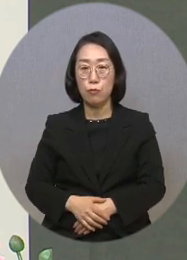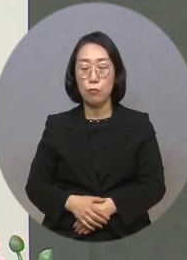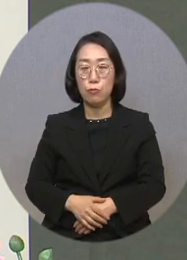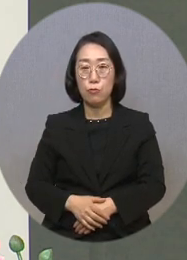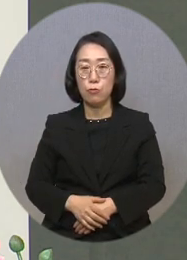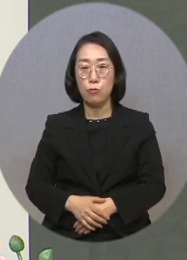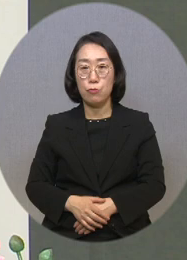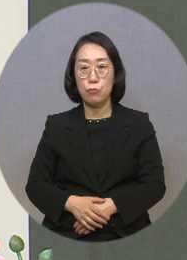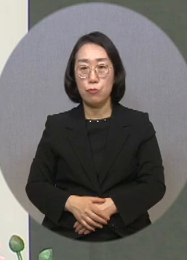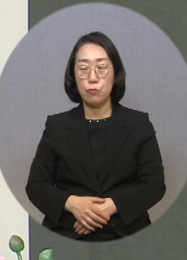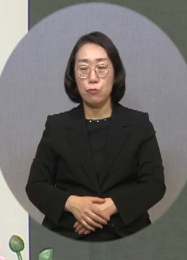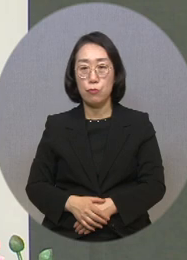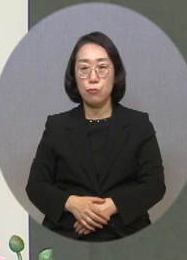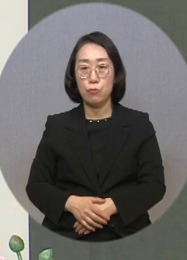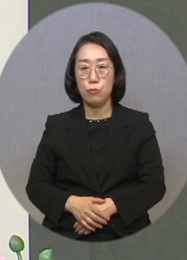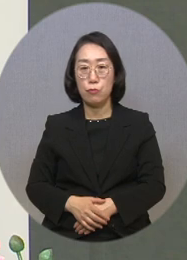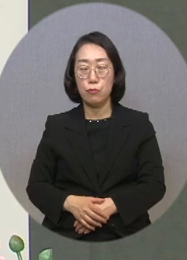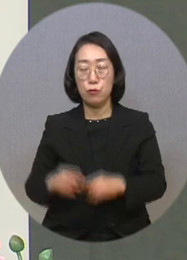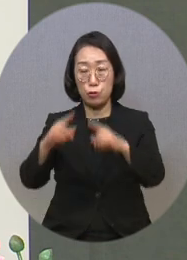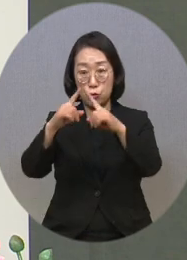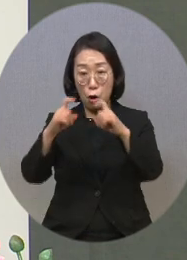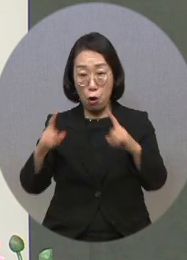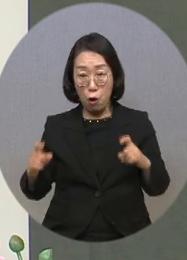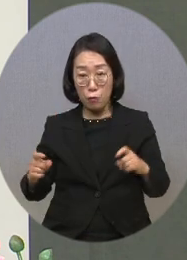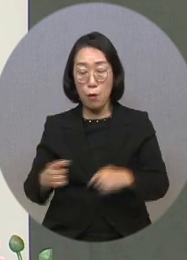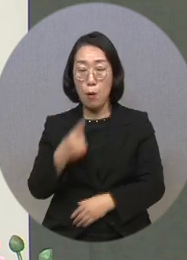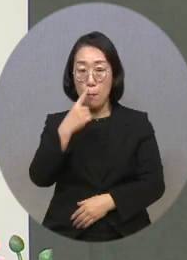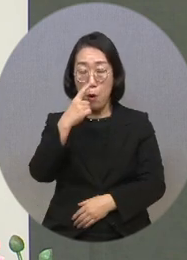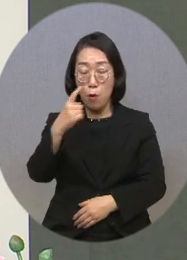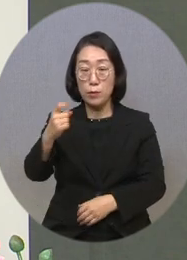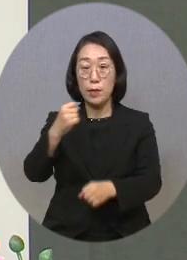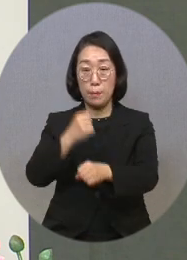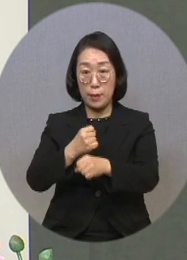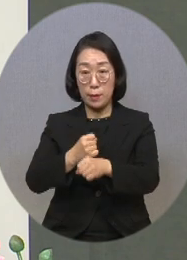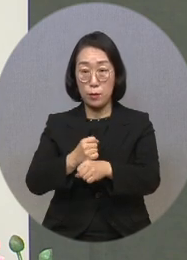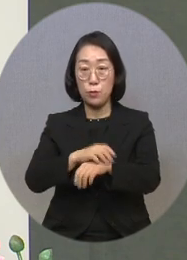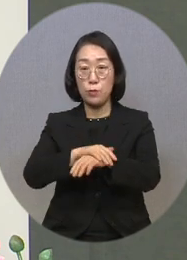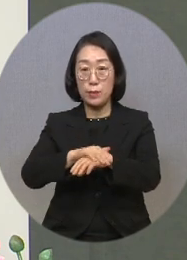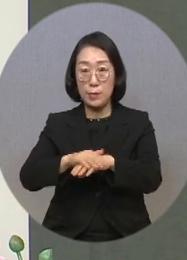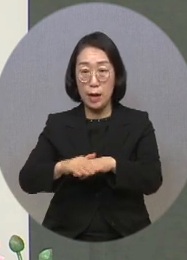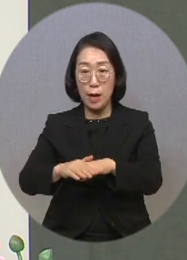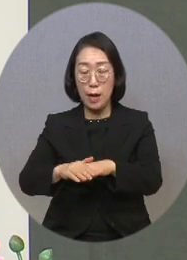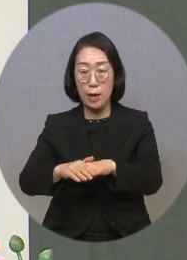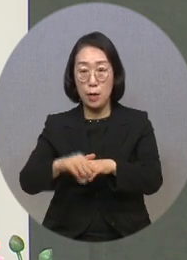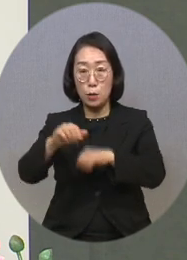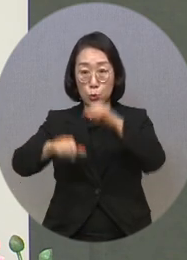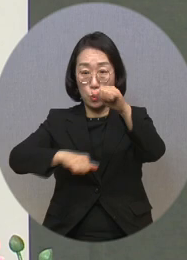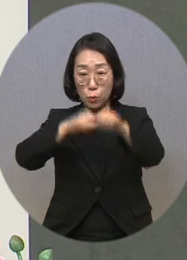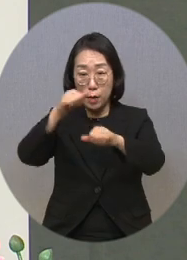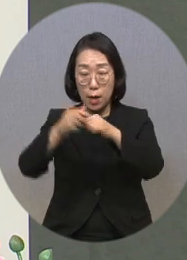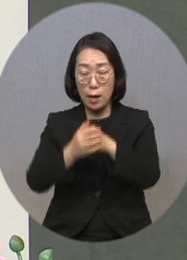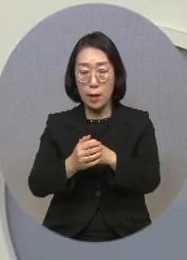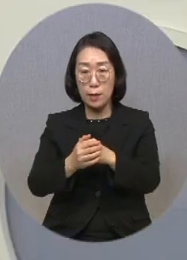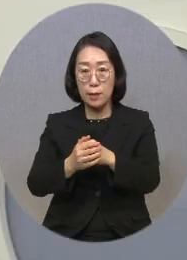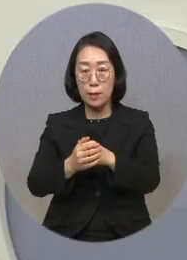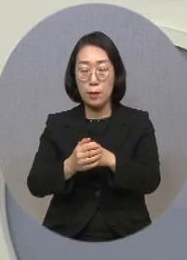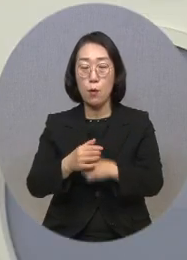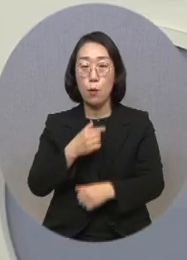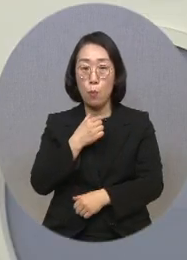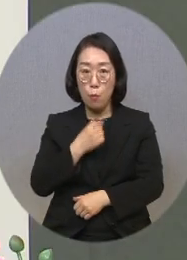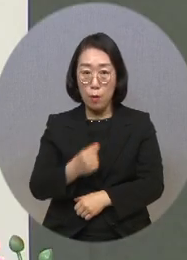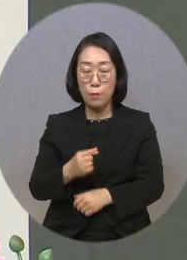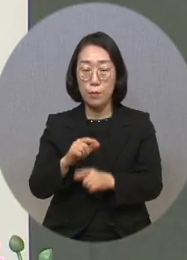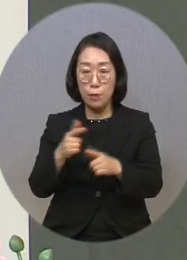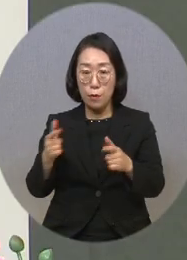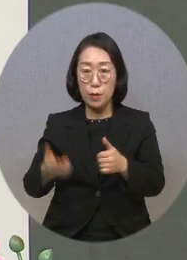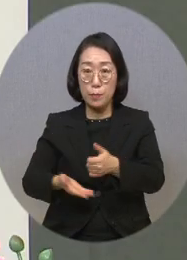성전을 네. 멋있게 잘 구축해서 네. 선조에 대한 기, 염원 이런 것을 네.